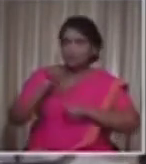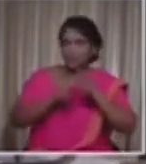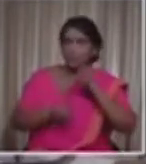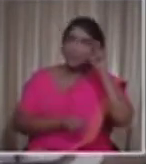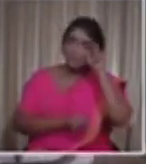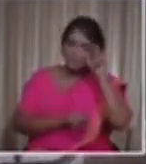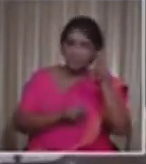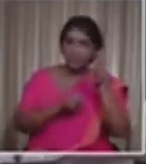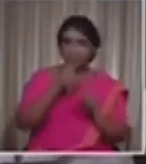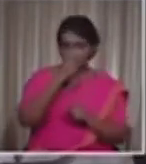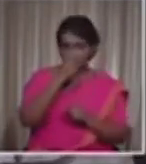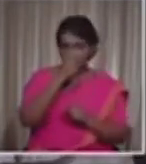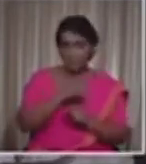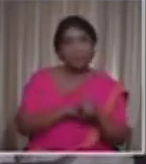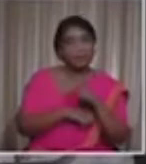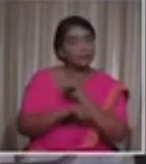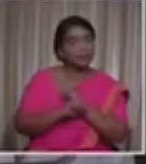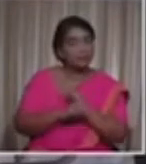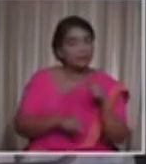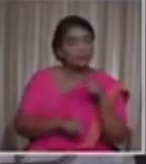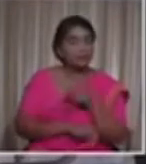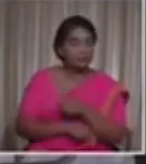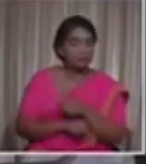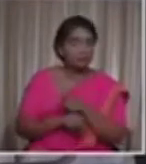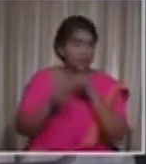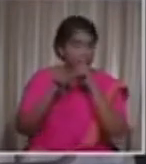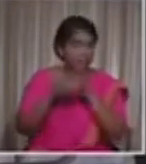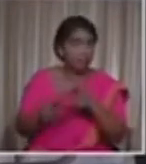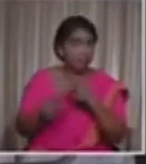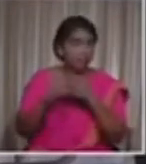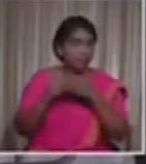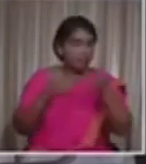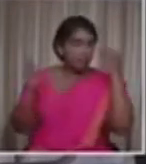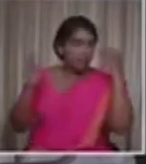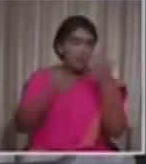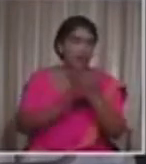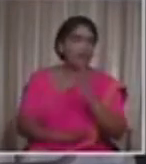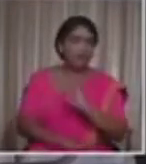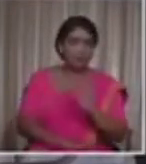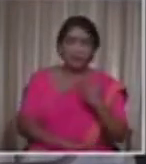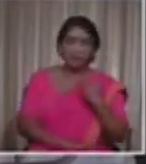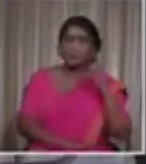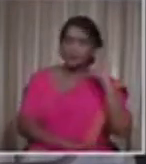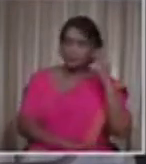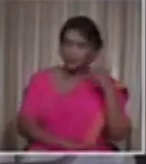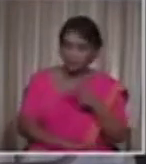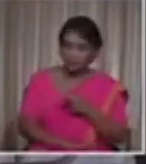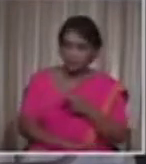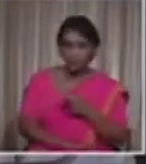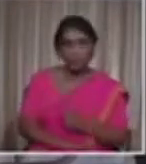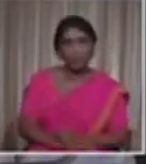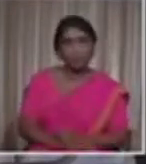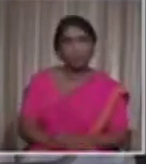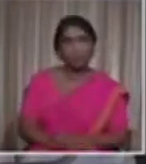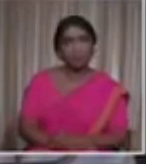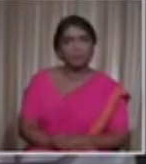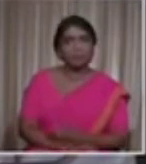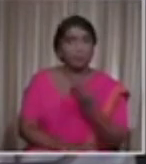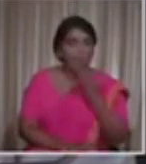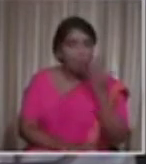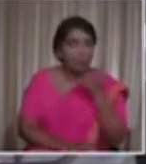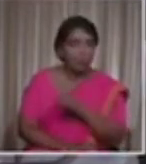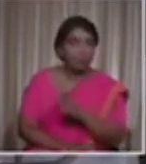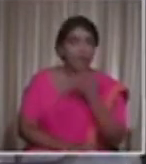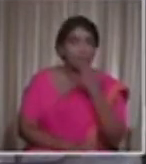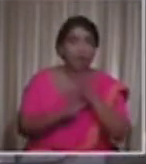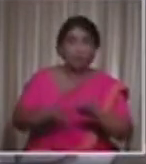බලන්න. නැත්නම් මේ මේක මෙතෙන්ට විතරක් සීමා කරන්න එපා. විශේෂයෙන්ම පුළුවන් තරම් අපි පාසල්